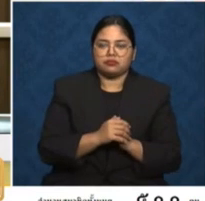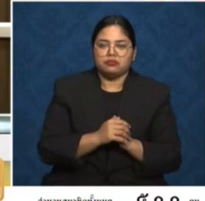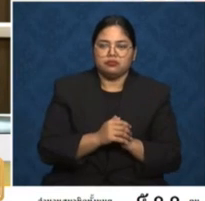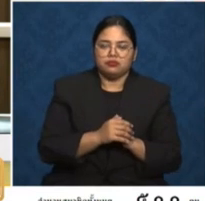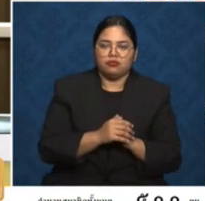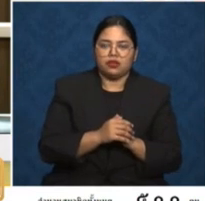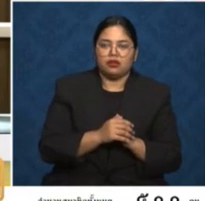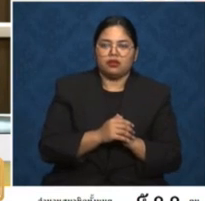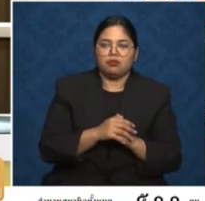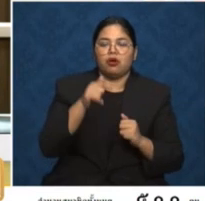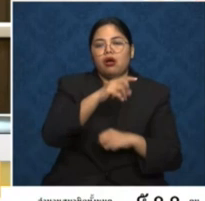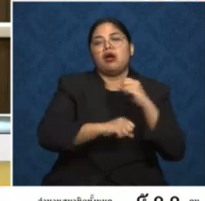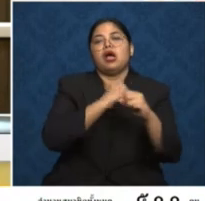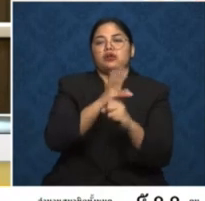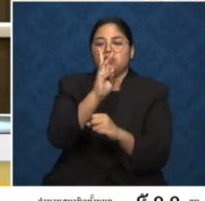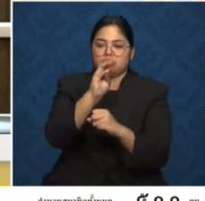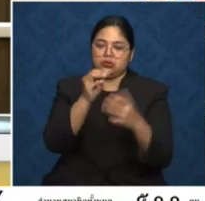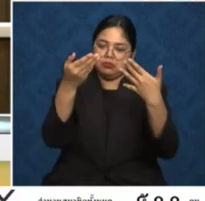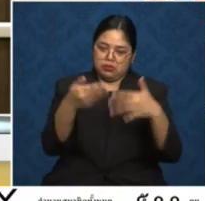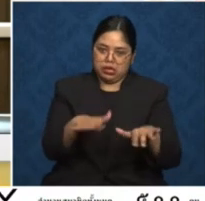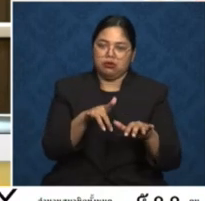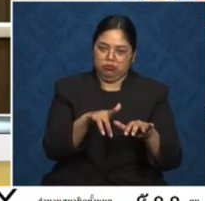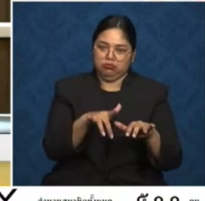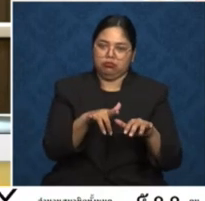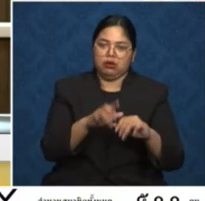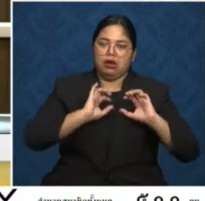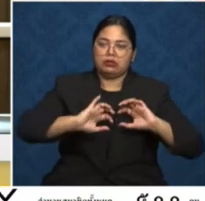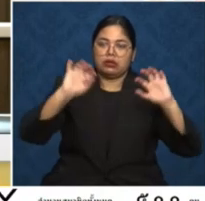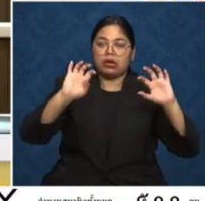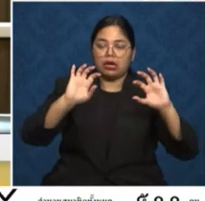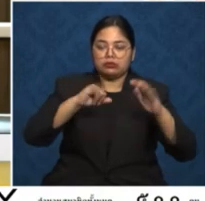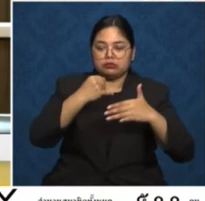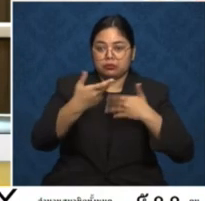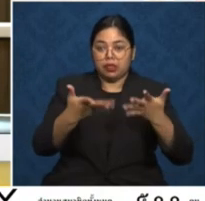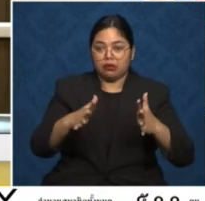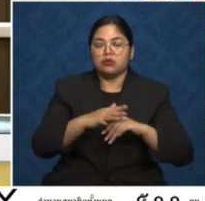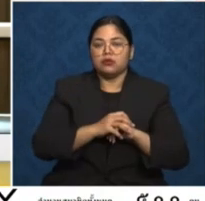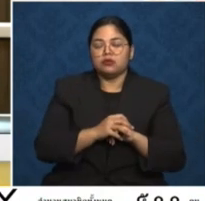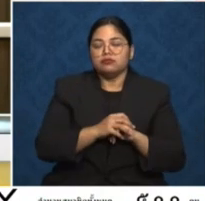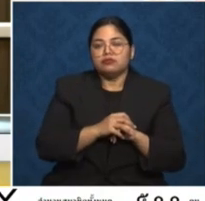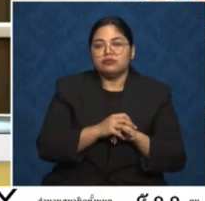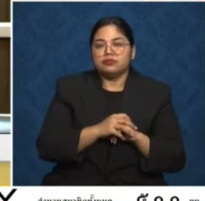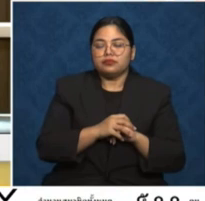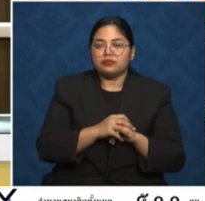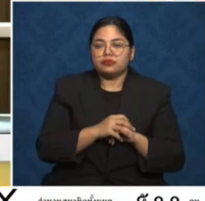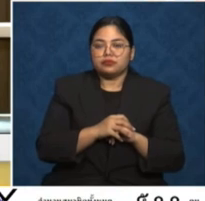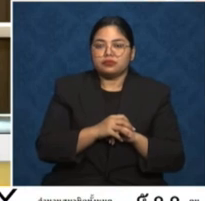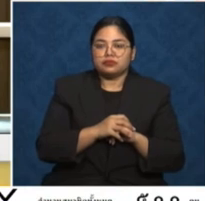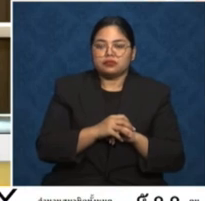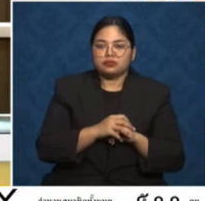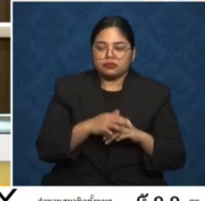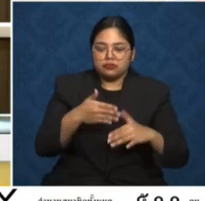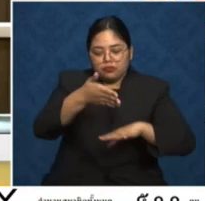ลังจากที่เขาเกษียณอายุราชการแล้วบางคนตอนที่ยังไม่ได้เสียอายุราชการก็เสียแ